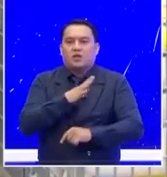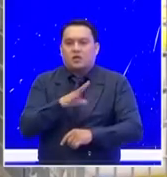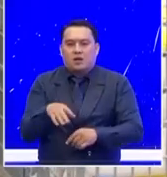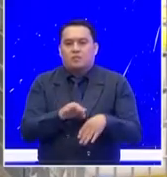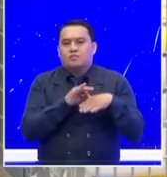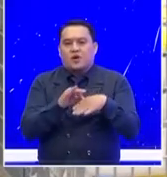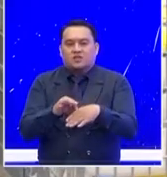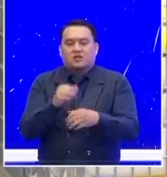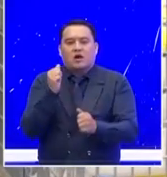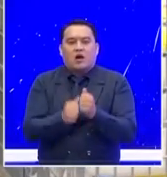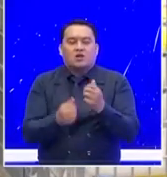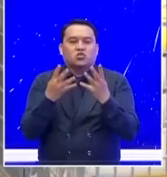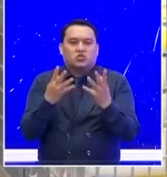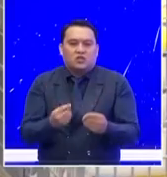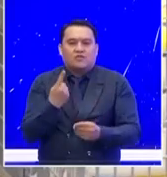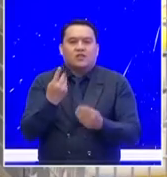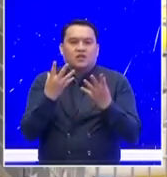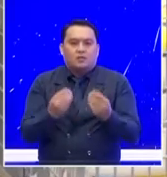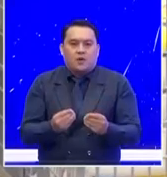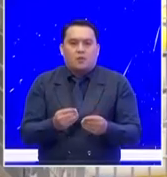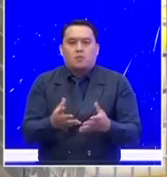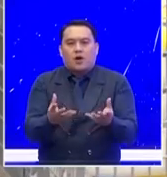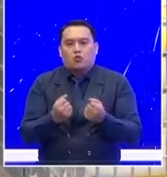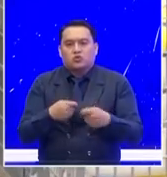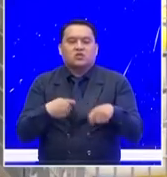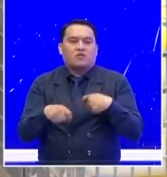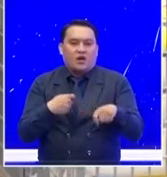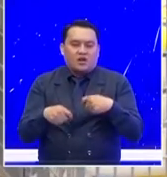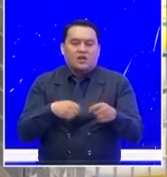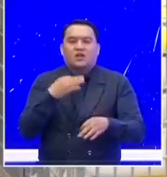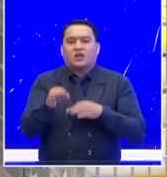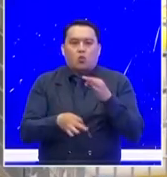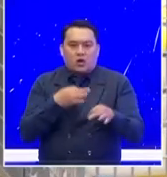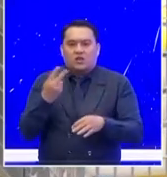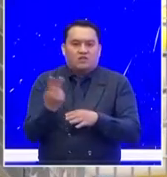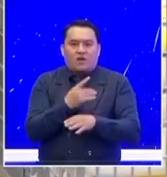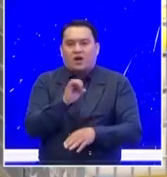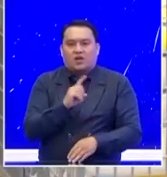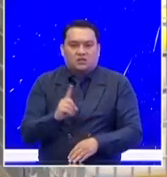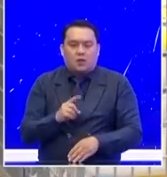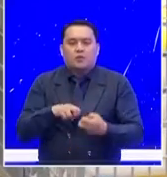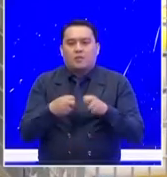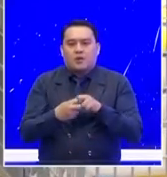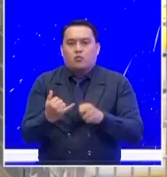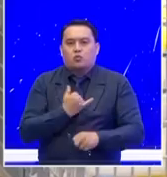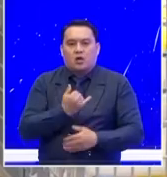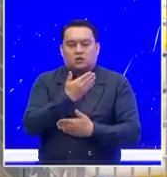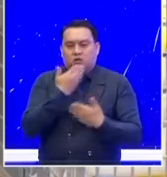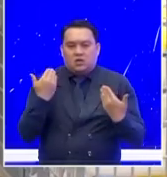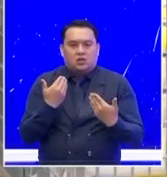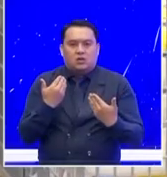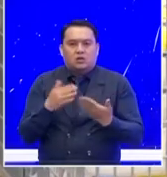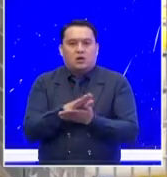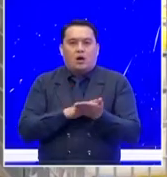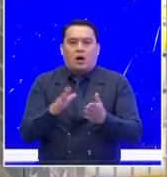Поставки у нас ежедневные. В день мы получаем товар регулярно, два раза. Проблем нет с этим абсолютно.